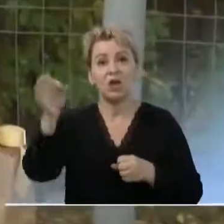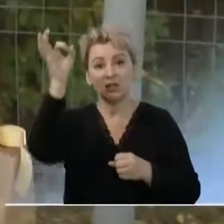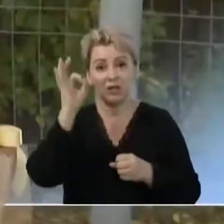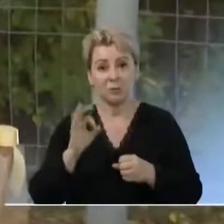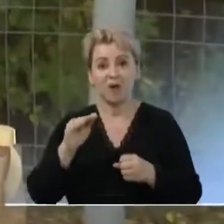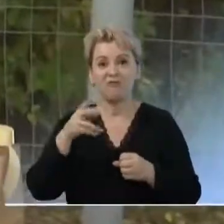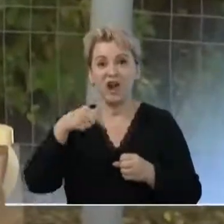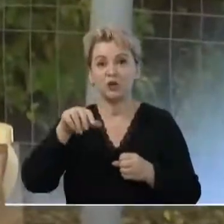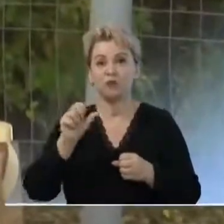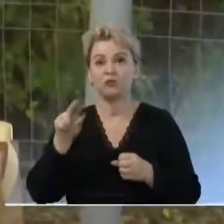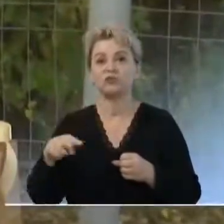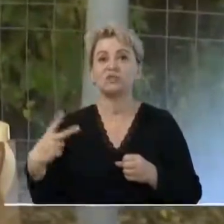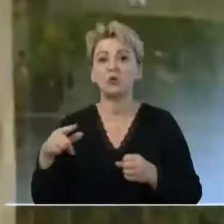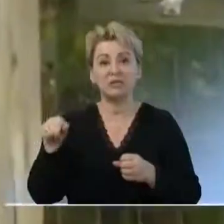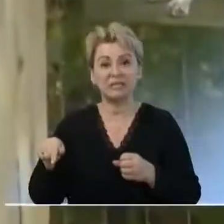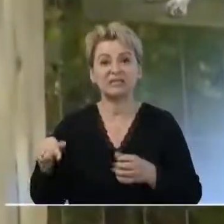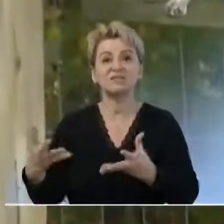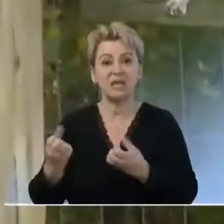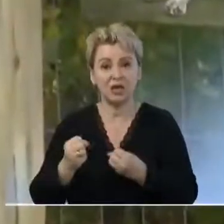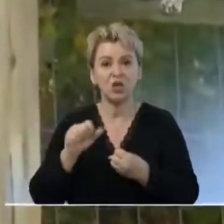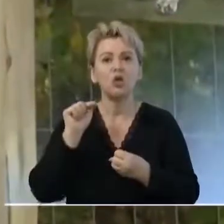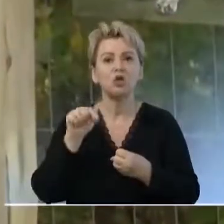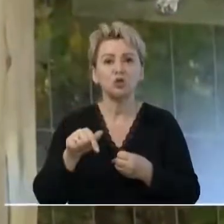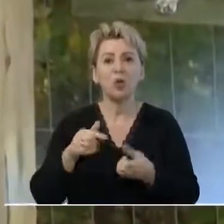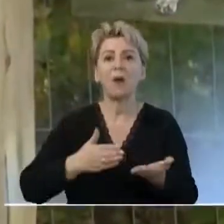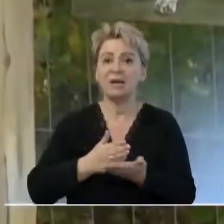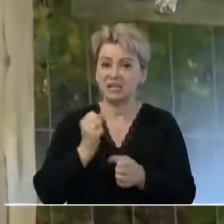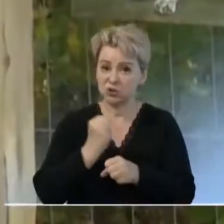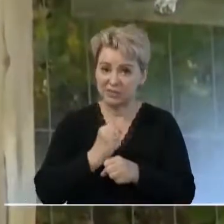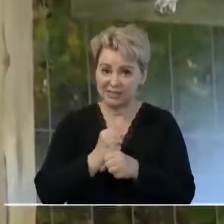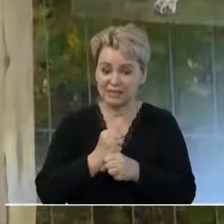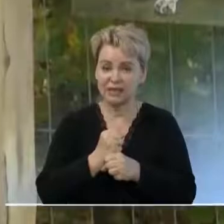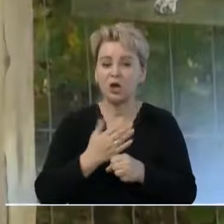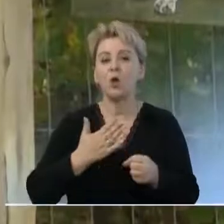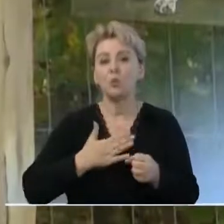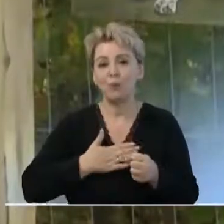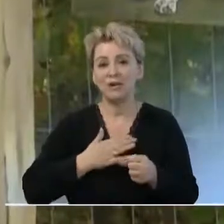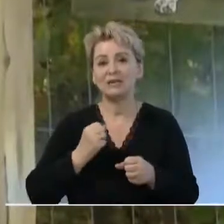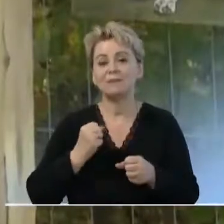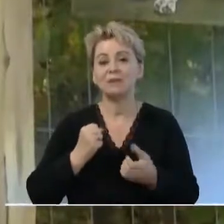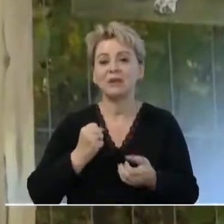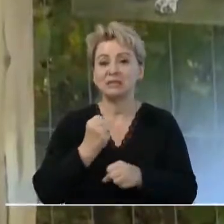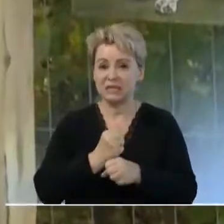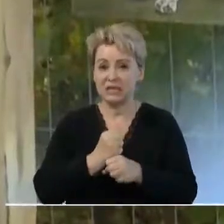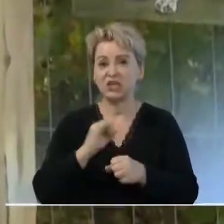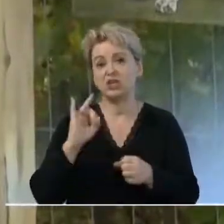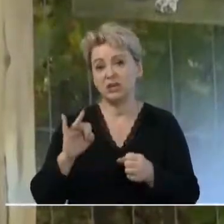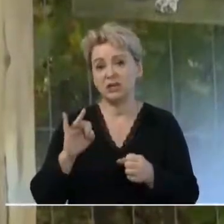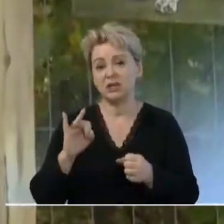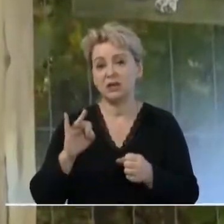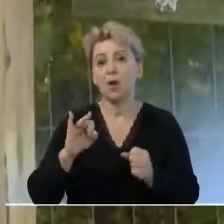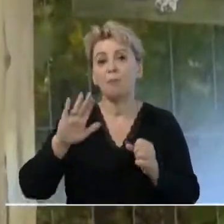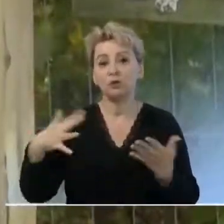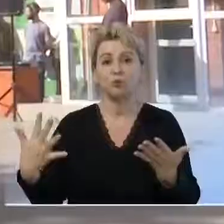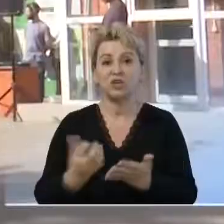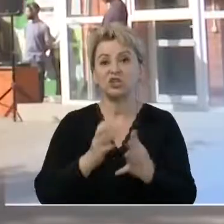Германию, во Франкфурт, второй собачкой. Ее здесь кастрировали, мы сделали ей операцию и потом